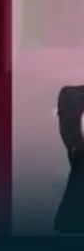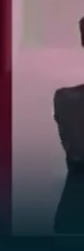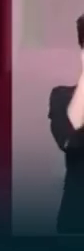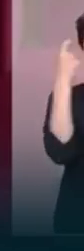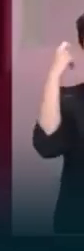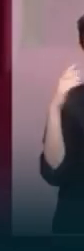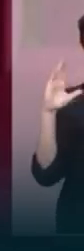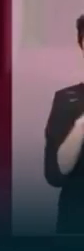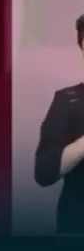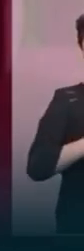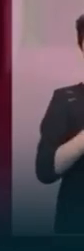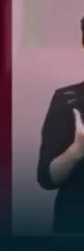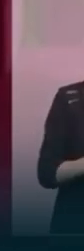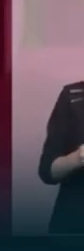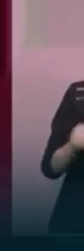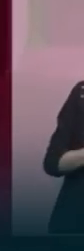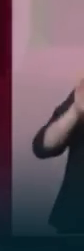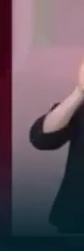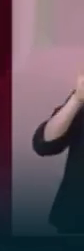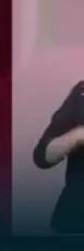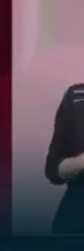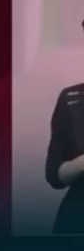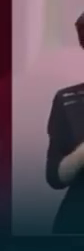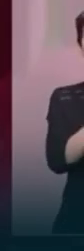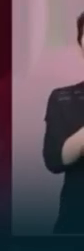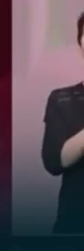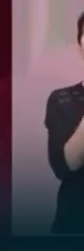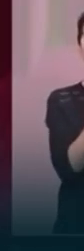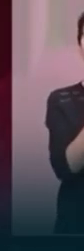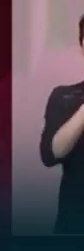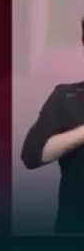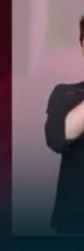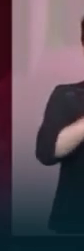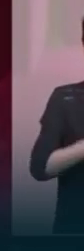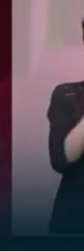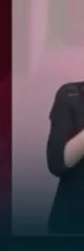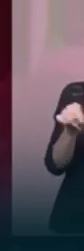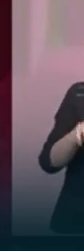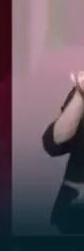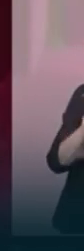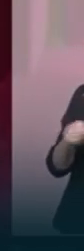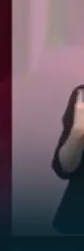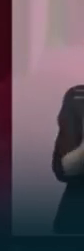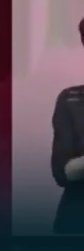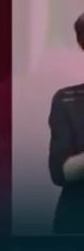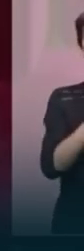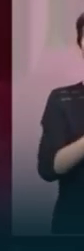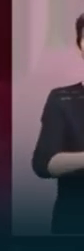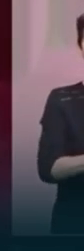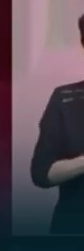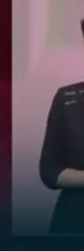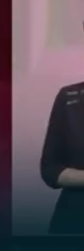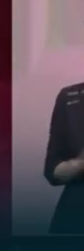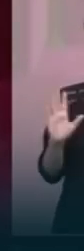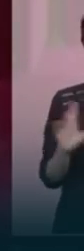riches, s'est engagé à revenir sur la suppression de l'ISF si les évaluations montraient son inutilité. Il a dit